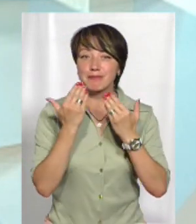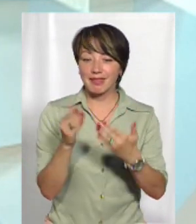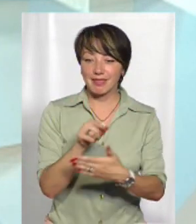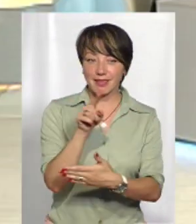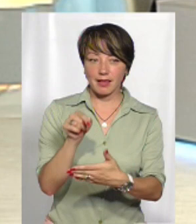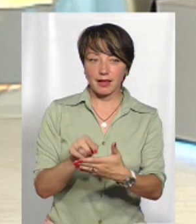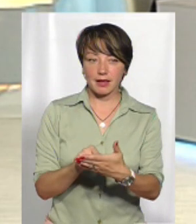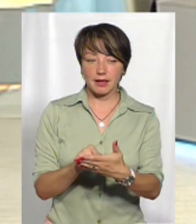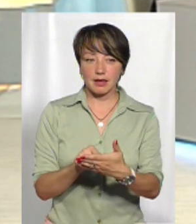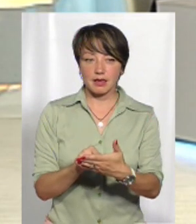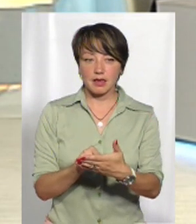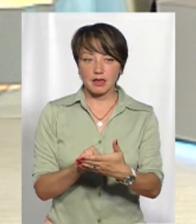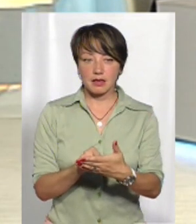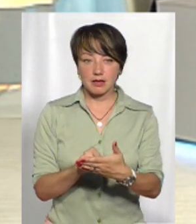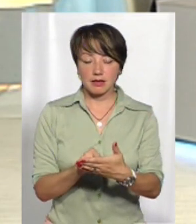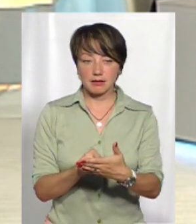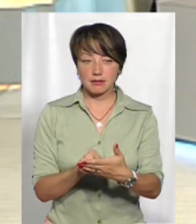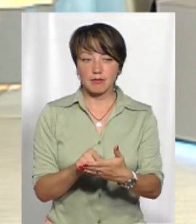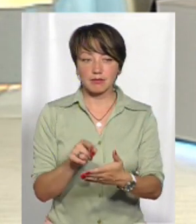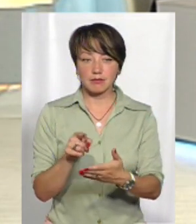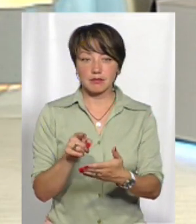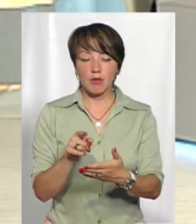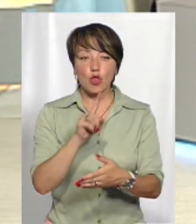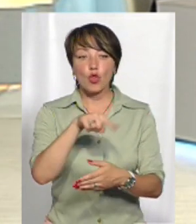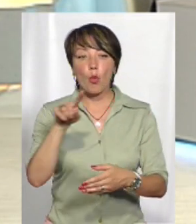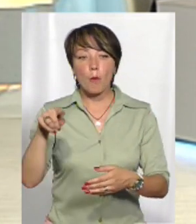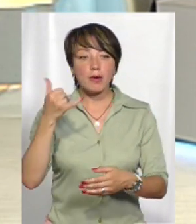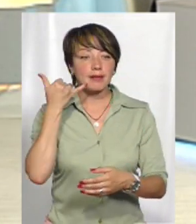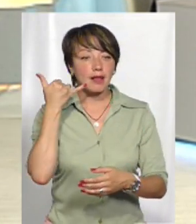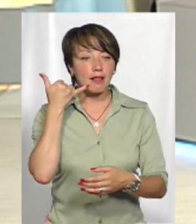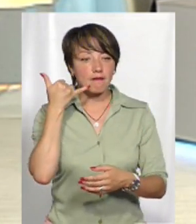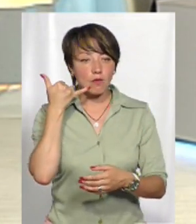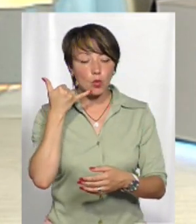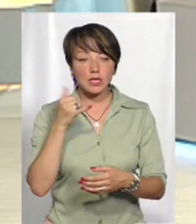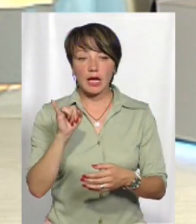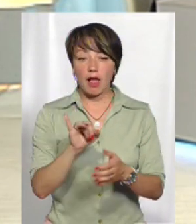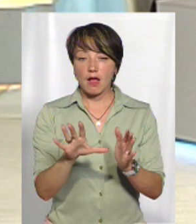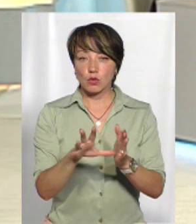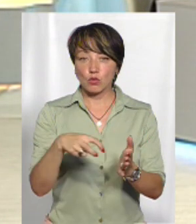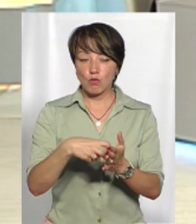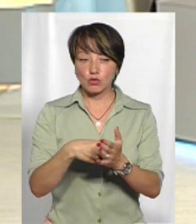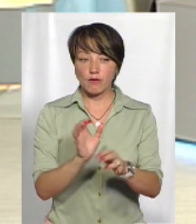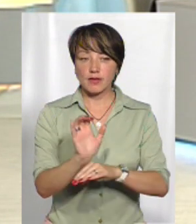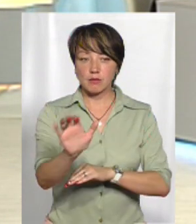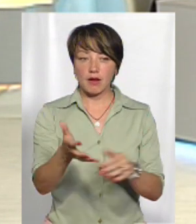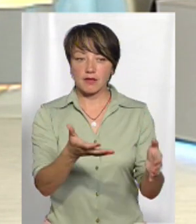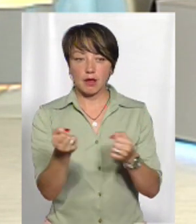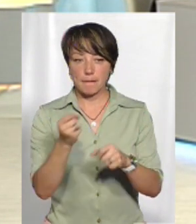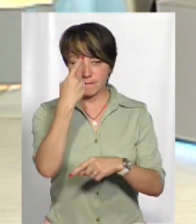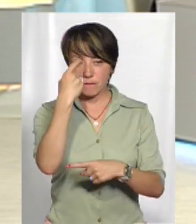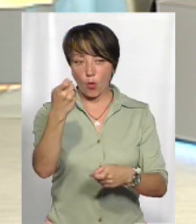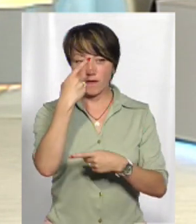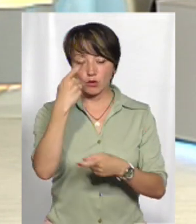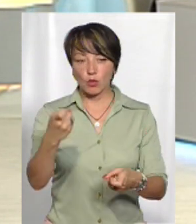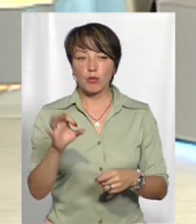запитає мобільний телефон, і щоб отримувати смс-повідомлення, і електронну пошту, щоб на неї також отримувати